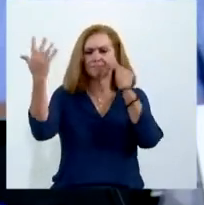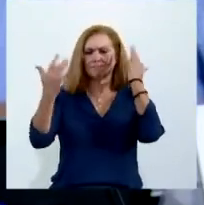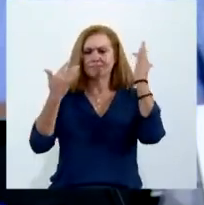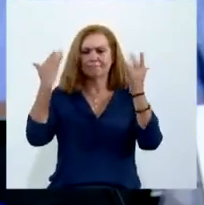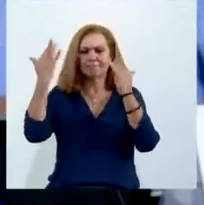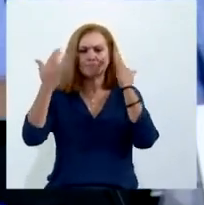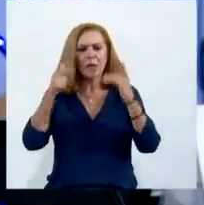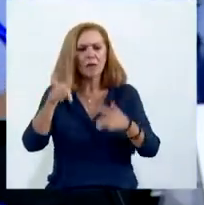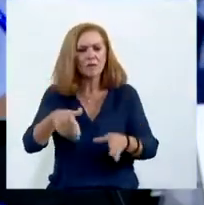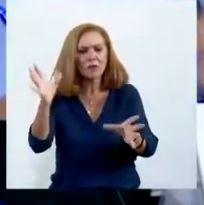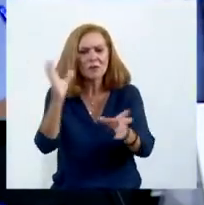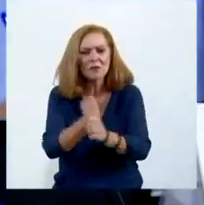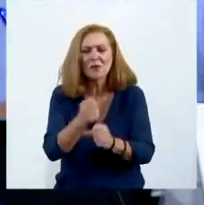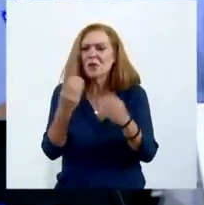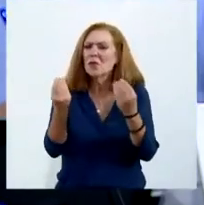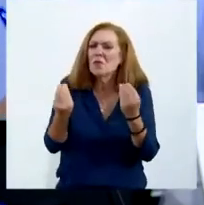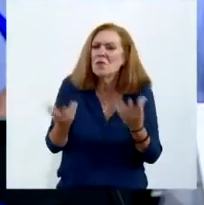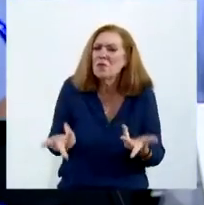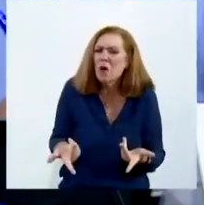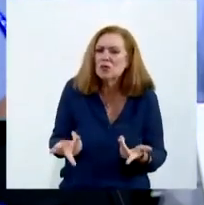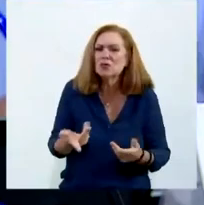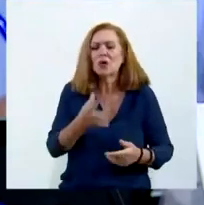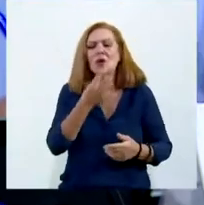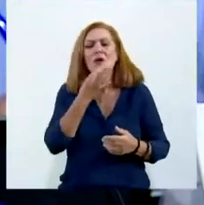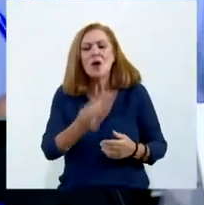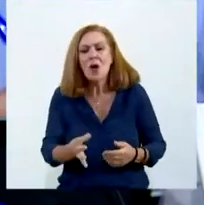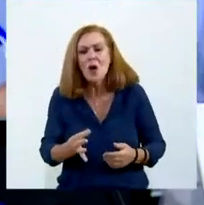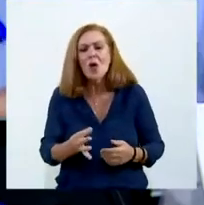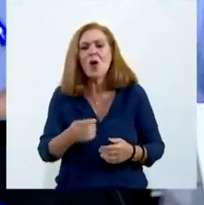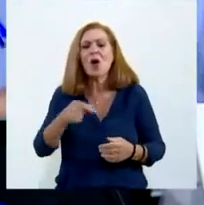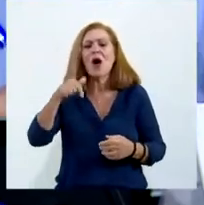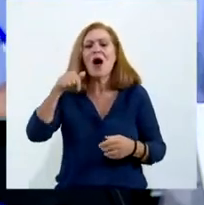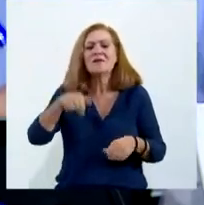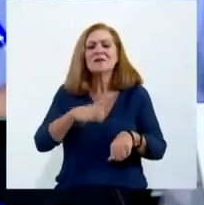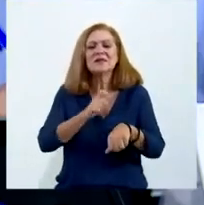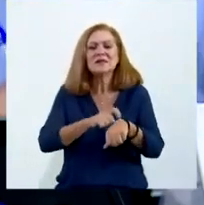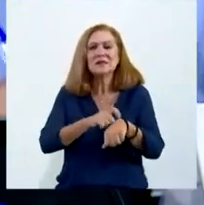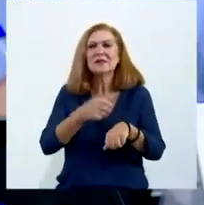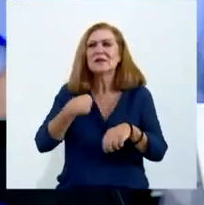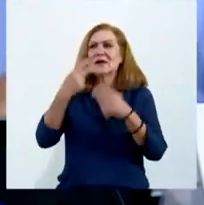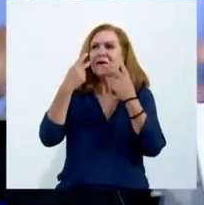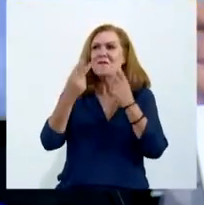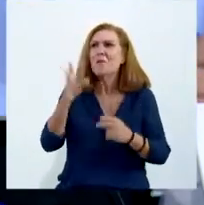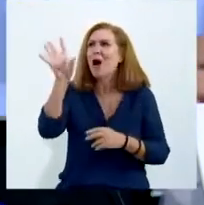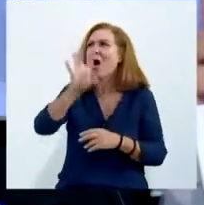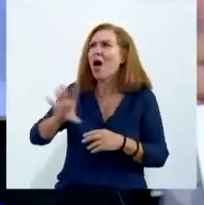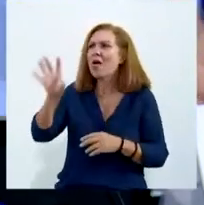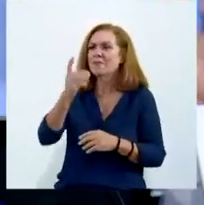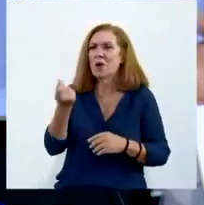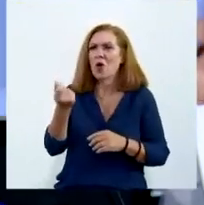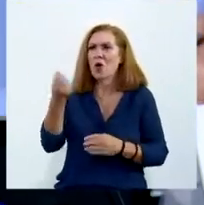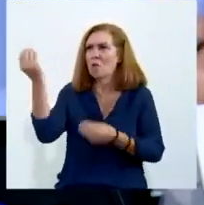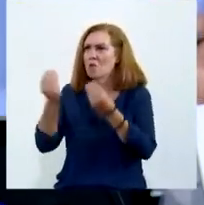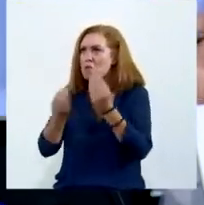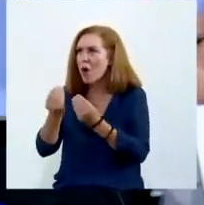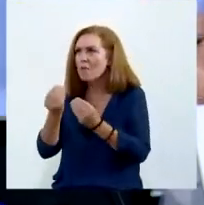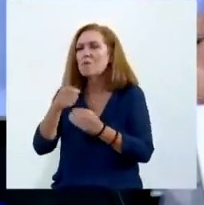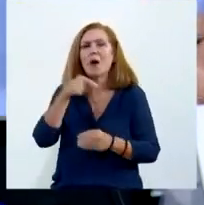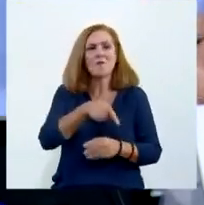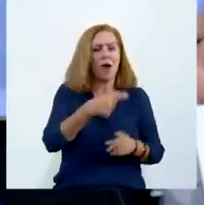ευοδοθεί αυτό από τη στιγμή που έχουν αρχίσει ήδη να μαζεύονται σύννεφα στην ευρωπαϊκή οικονομία, κατ' επέκταση στην ελληνική